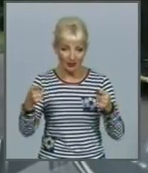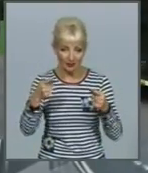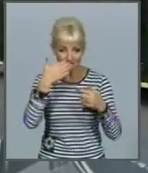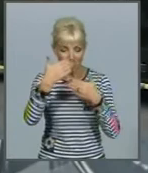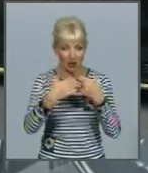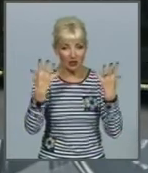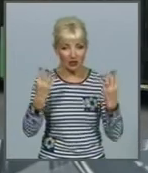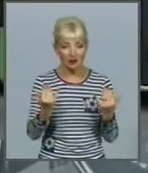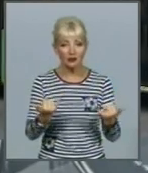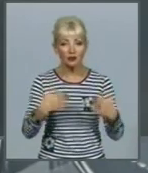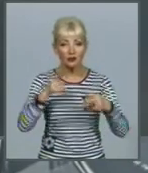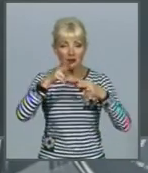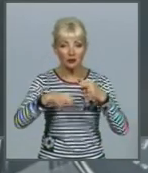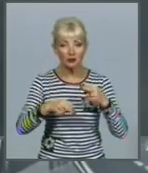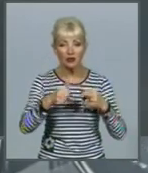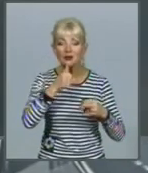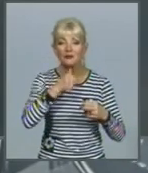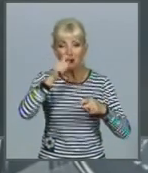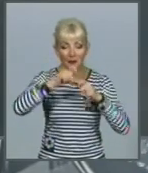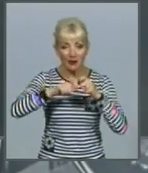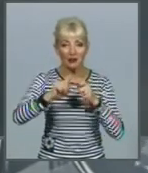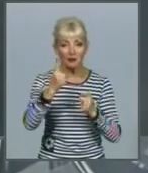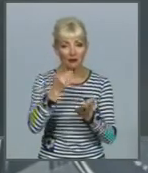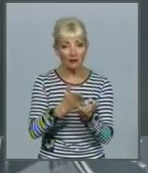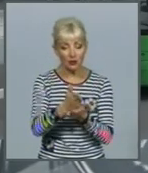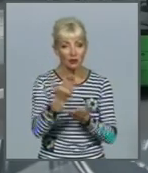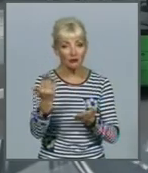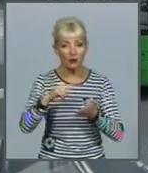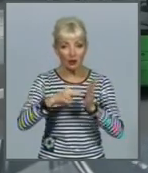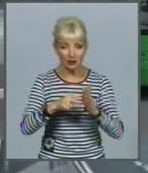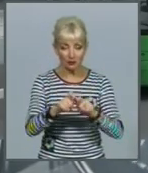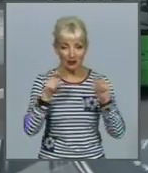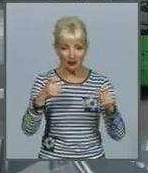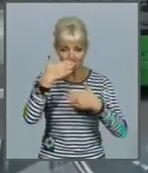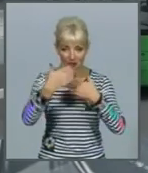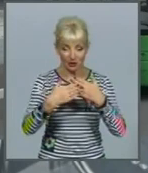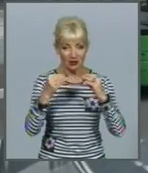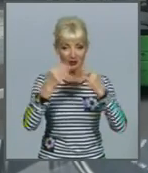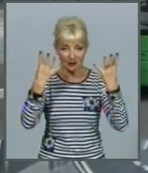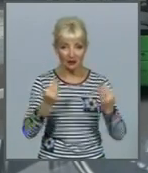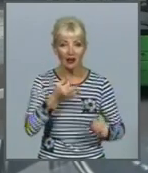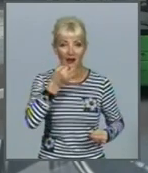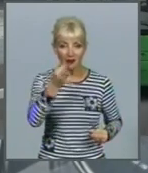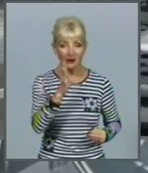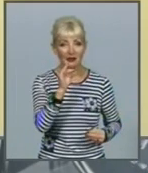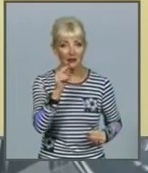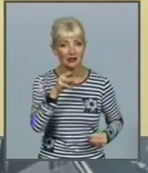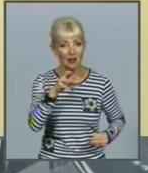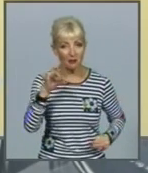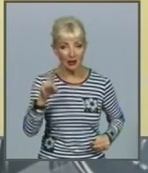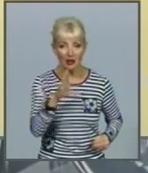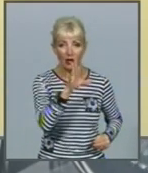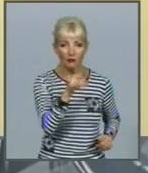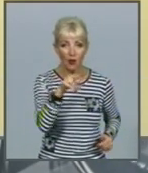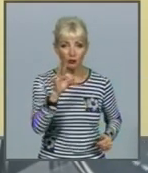закінчились випробування першого маршруту. Його планують відкрити в найближчі 10 днів, зазначає віцемер Євгеній Водовозов. Цей